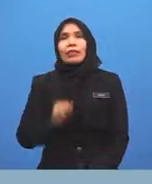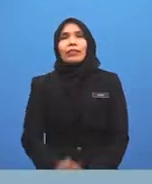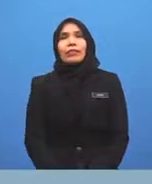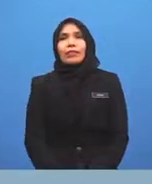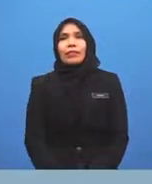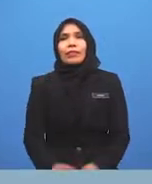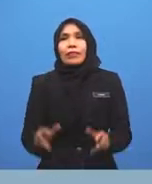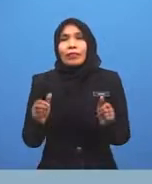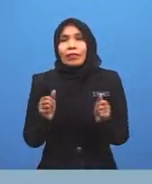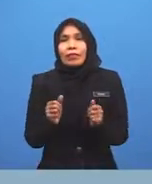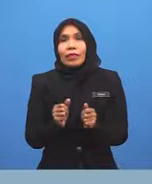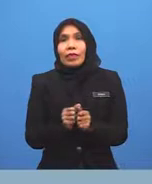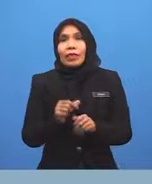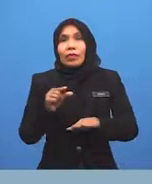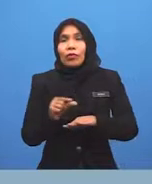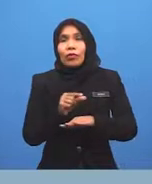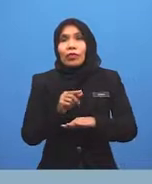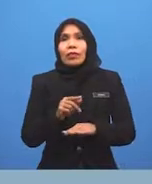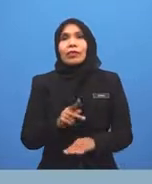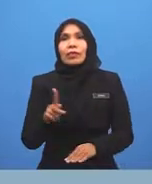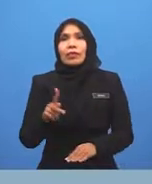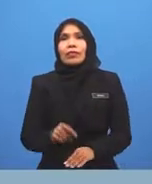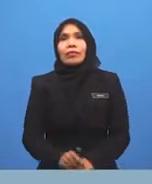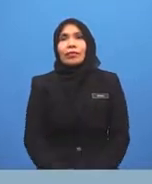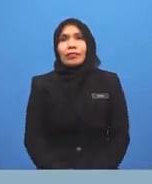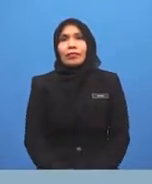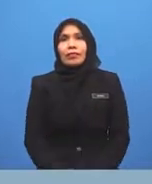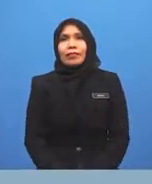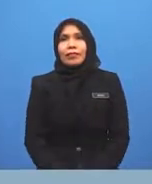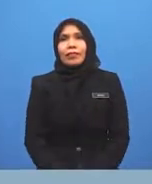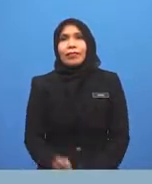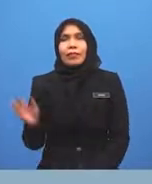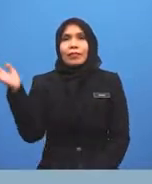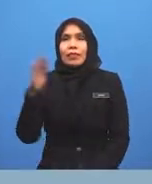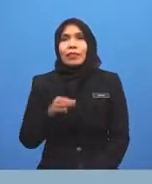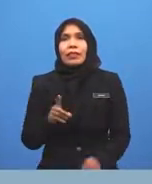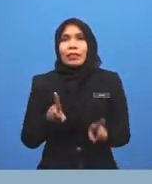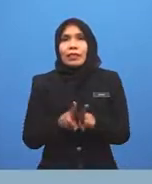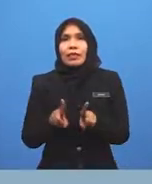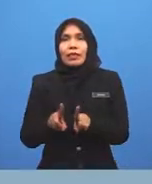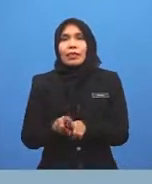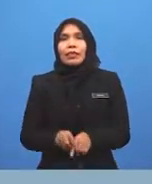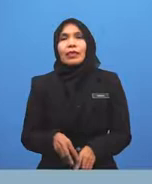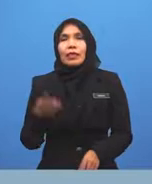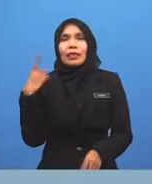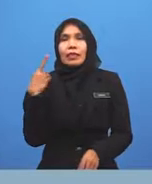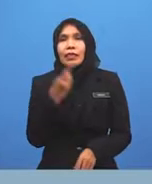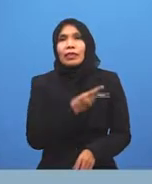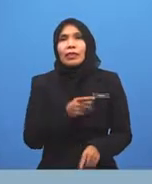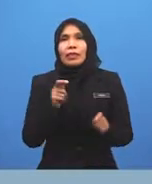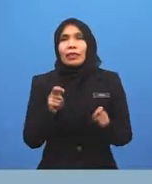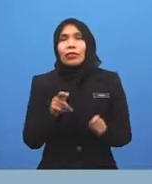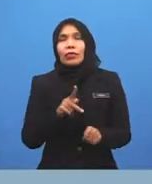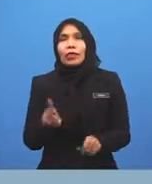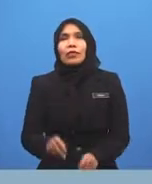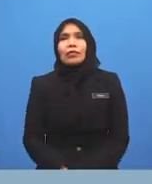Dengan mengaplikasikan petua tangan kanan Fleming, mari sama-sama kita tentukan ke mana arah